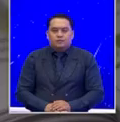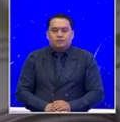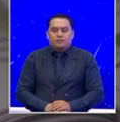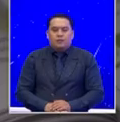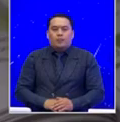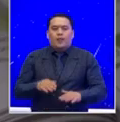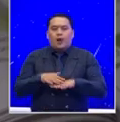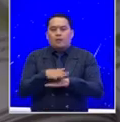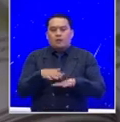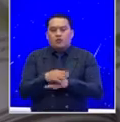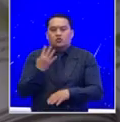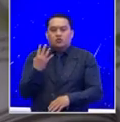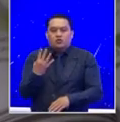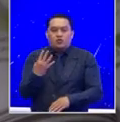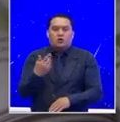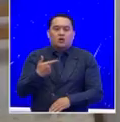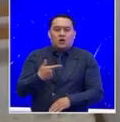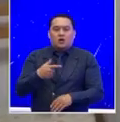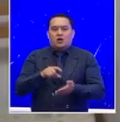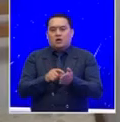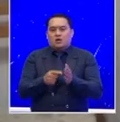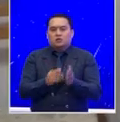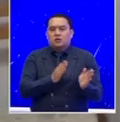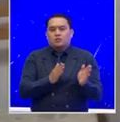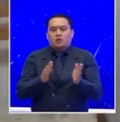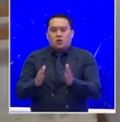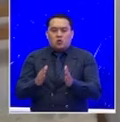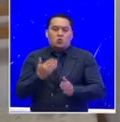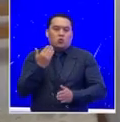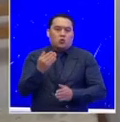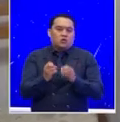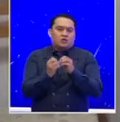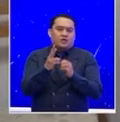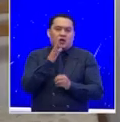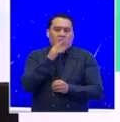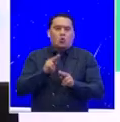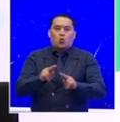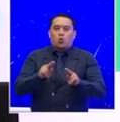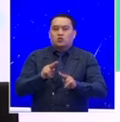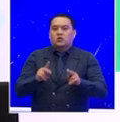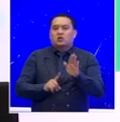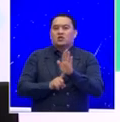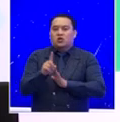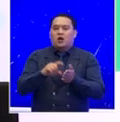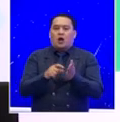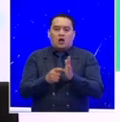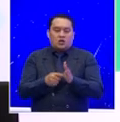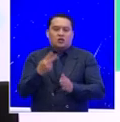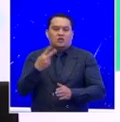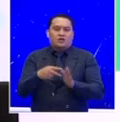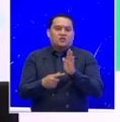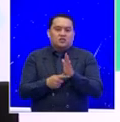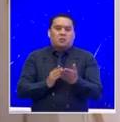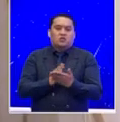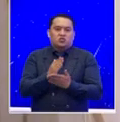Урок математики в 4 Г-классе идет в привычном режиме. Татьяна Кургина уже 12 лет учитель начальных классов. Педагог с